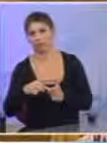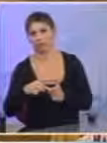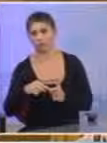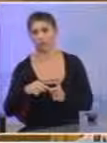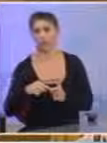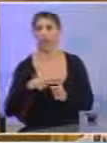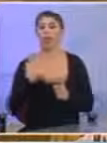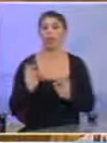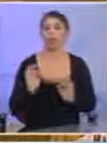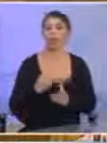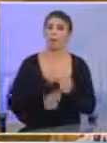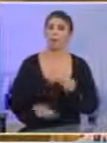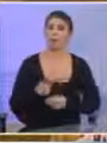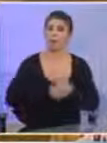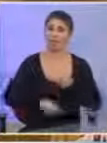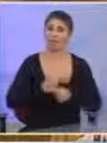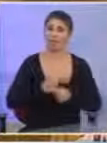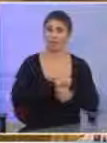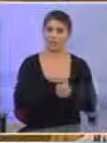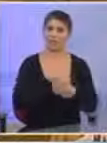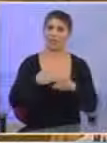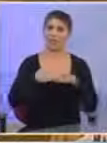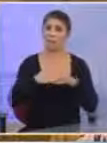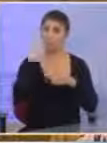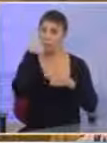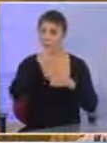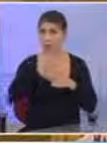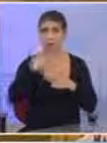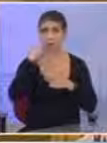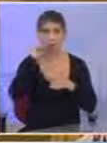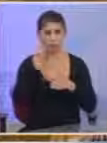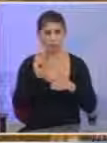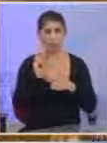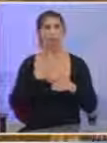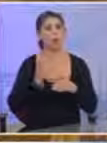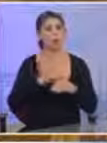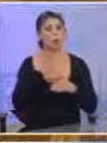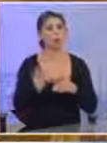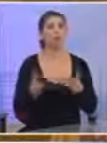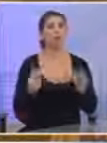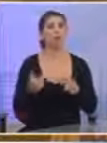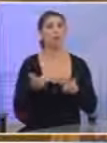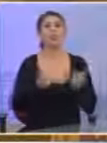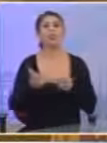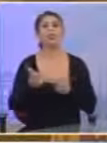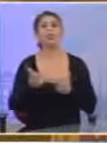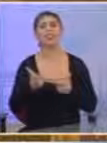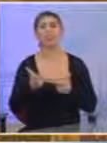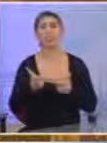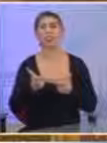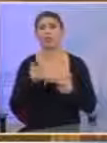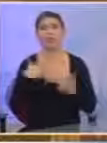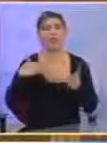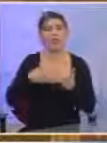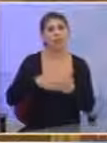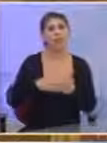Μάλιστα, η ελλιπής διαχειριστική ικανότητα σε επίπεδο προσωπικών δεδομένων μπορεί να οδηγήσει αρκετούς δανειολήπτες σε αδιέξοδο και σε